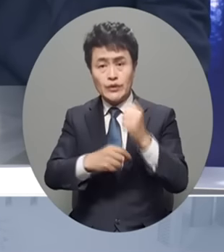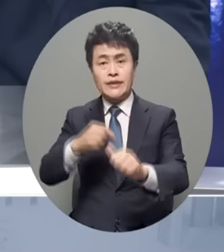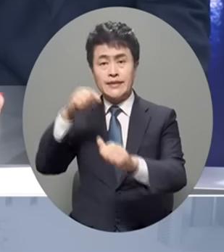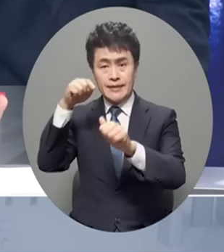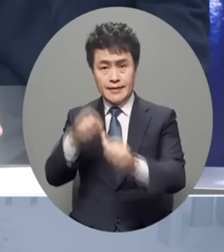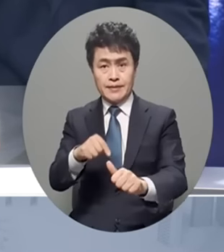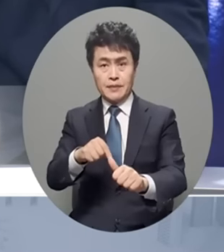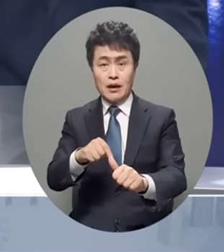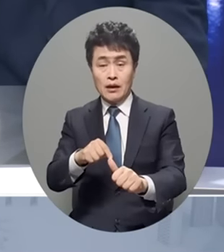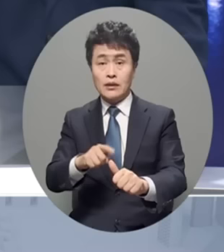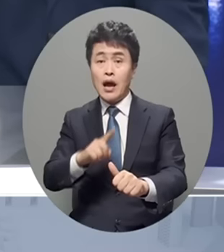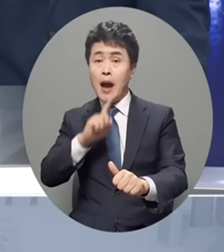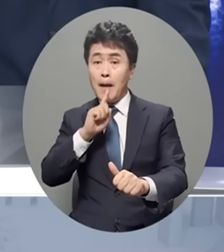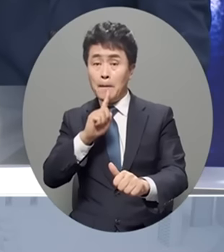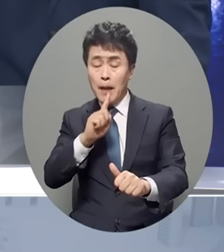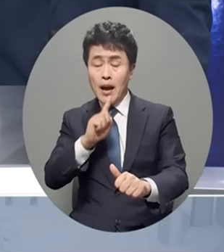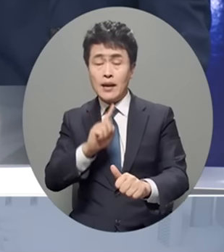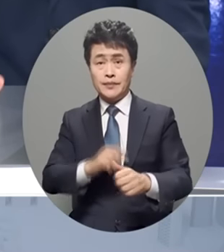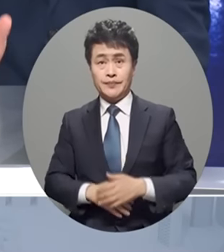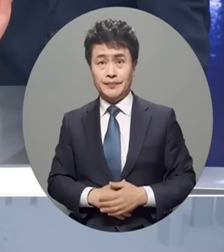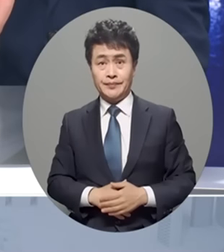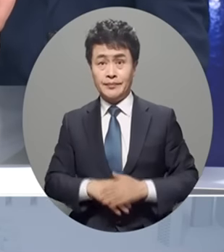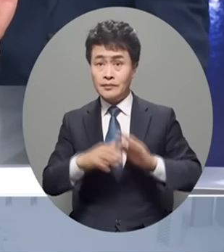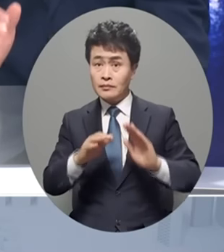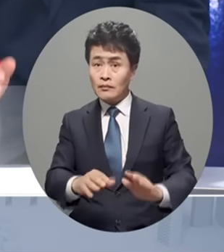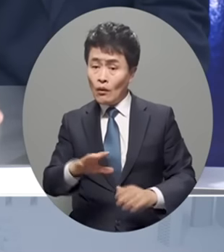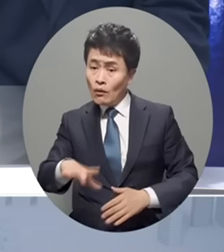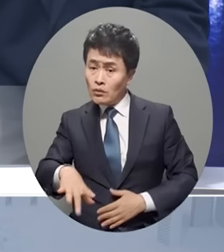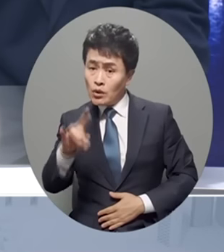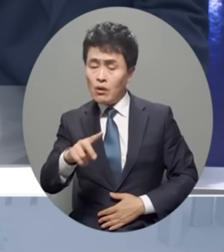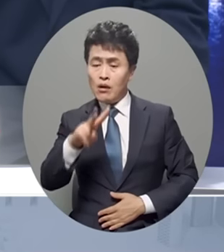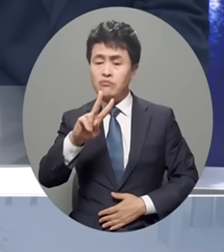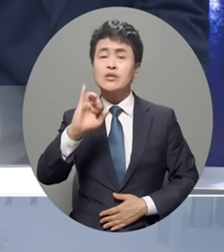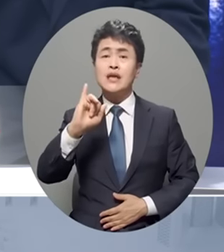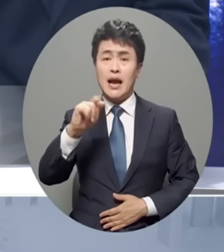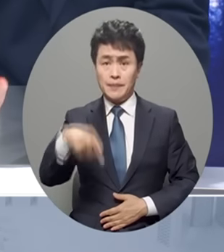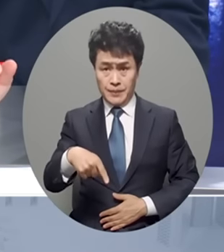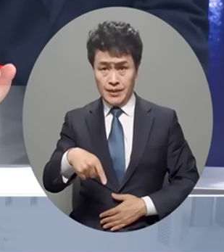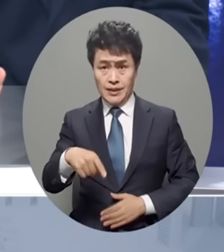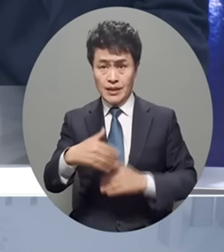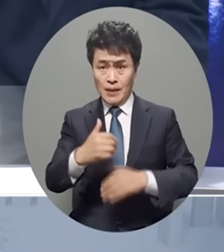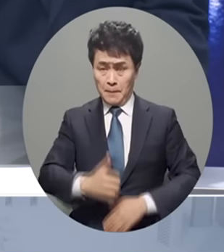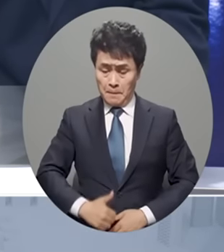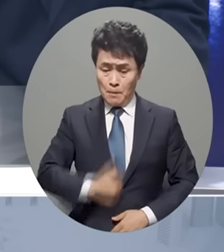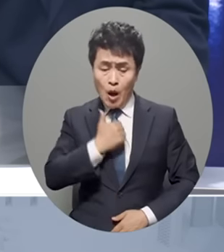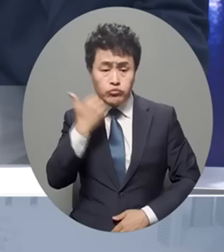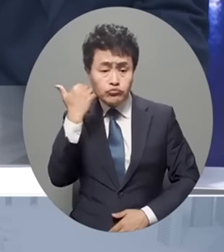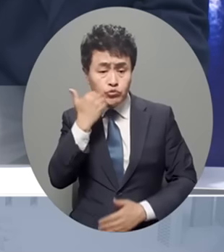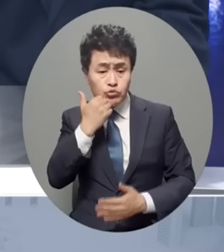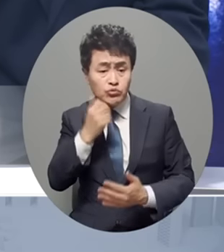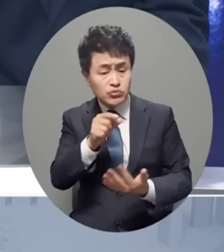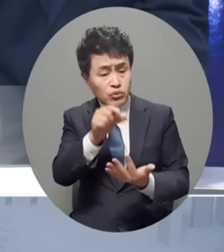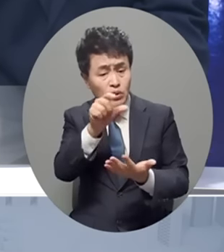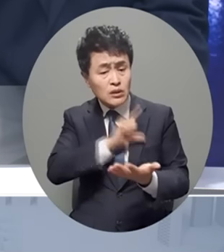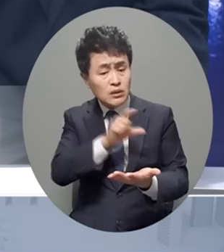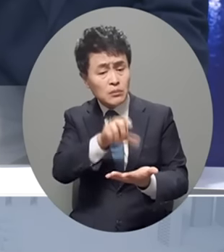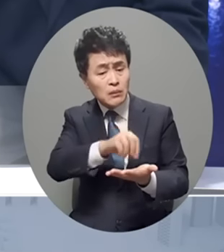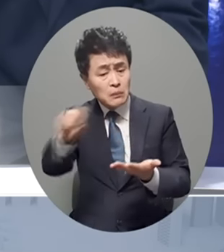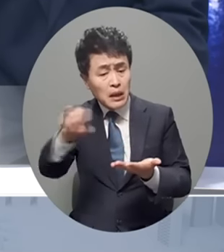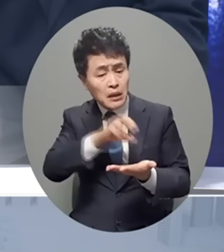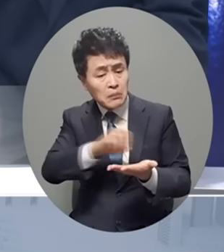했다고 선을 긋는 것으로 보입니다. 하지만 애초 VIP 경로설의 핵심인 누구누구를 빼라, 특정인을 빼라는